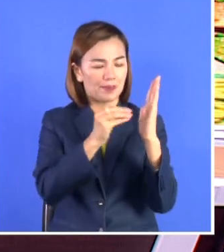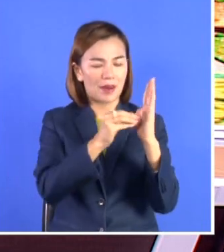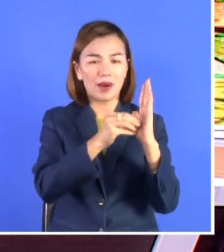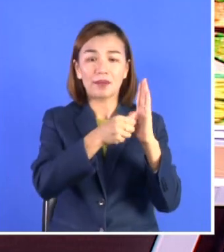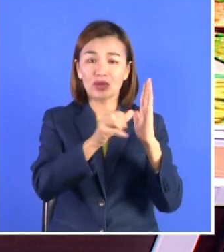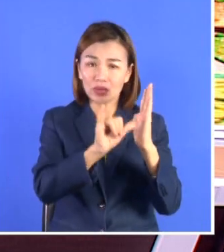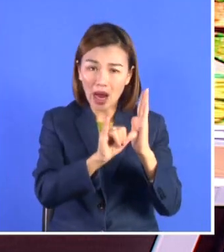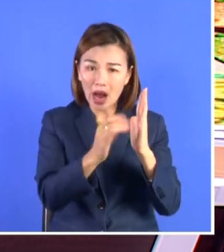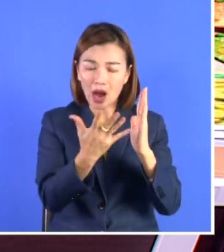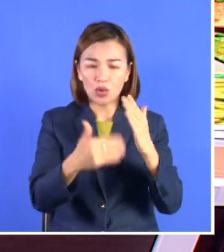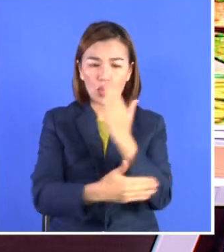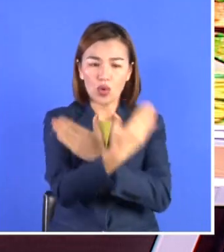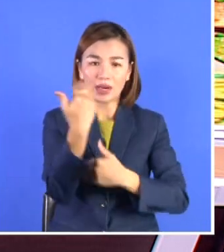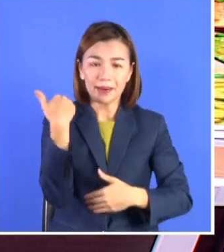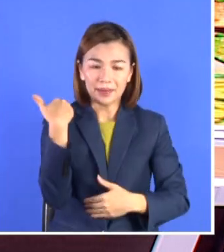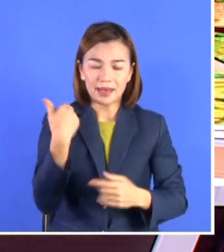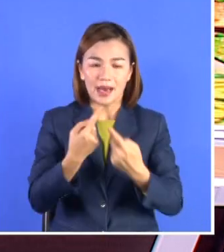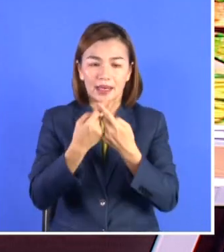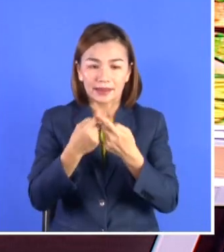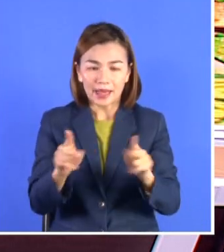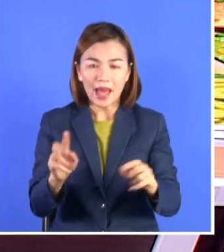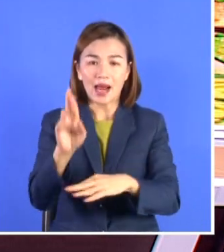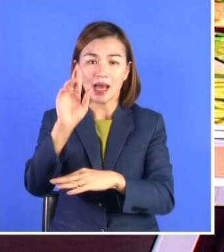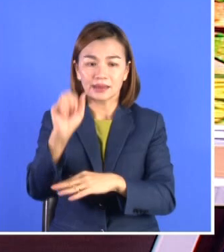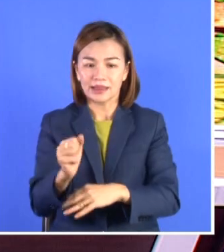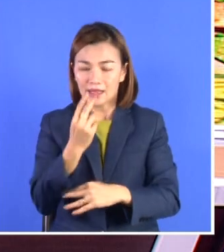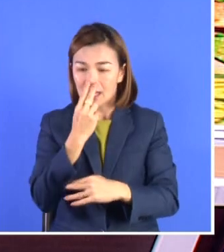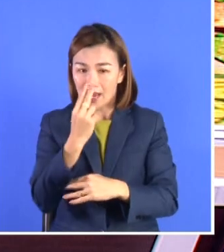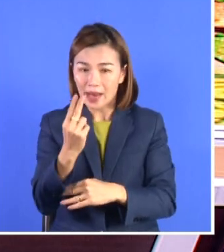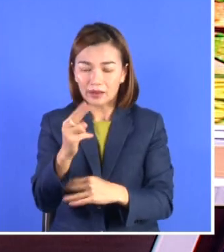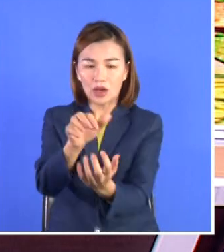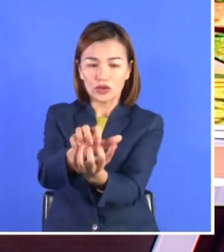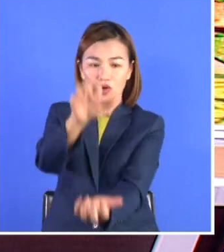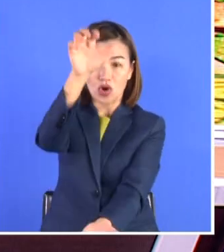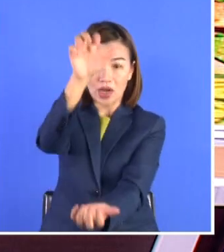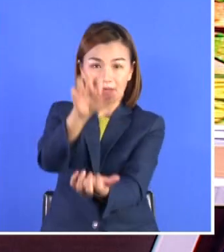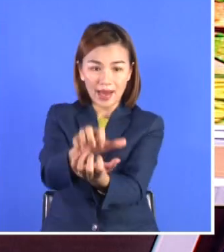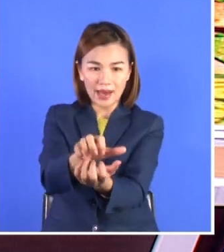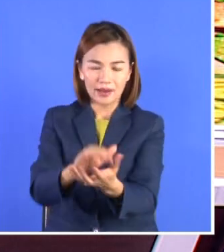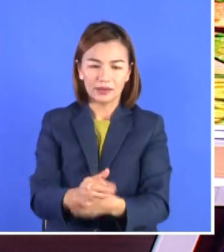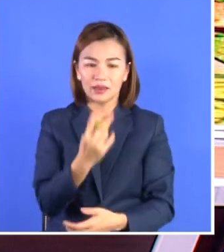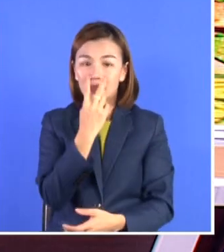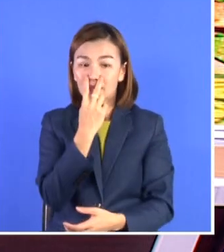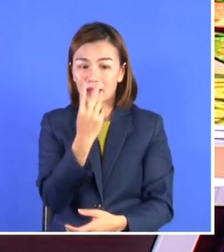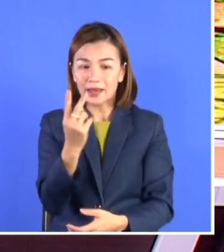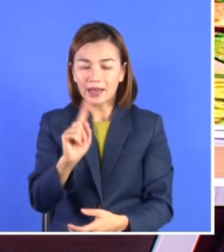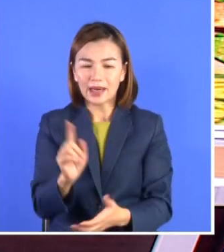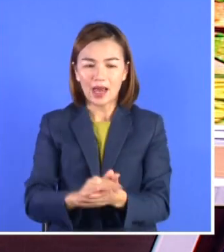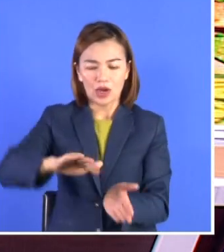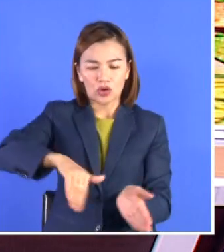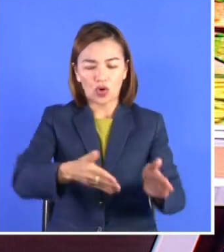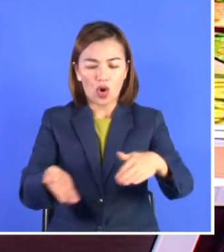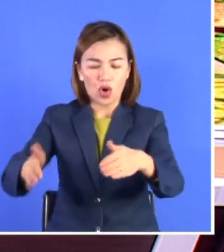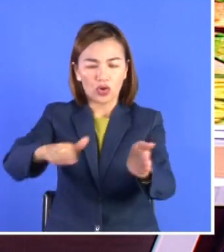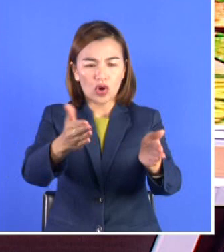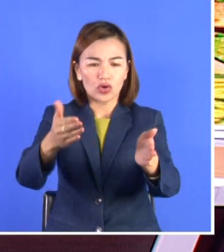ปได้แต่มีคนเจอจระเข้แถวรังสิตคุณผู้ชมจริงๆแล้วมันนอนอาบแดดอยู่อ้าวถามว่ารังสิตก็มีคลองอ่ะมันเป็นไปได้อา